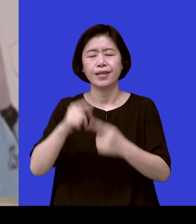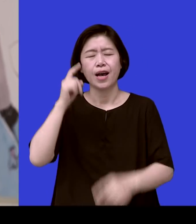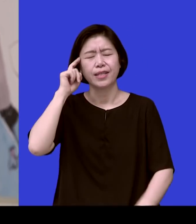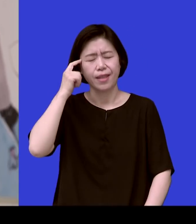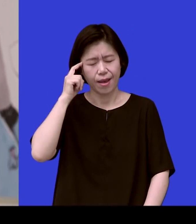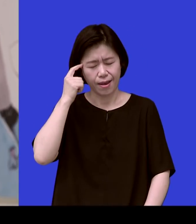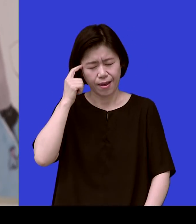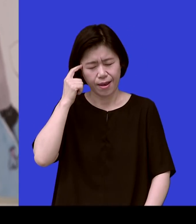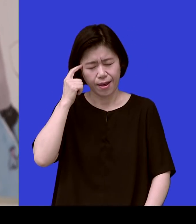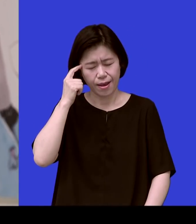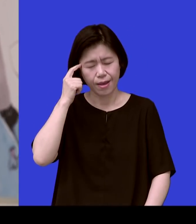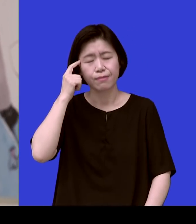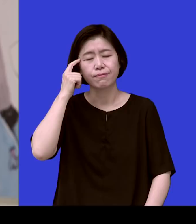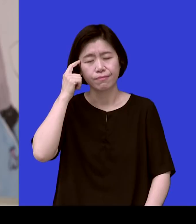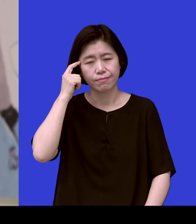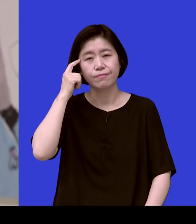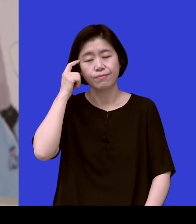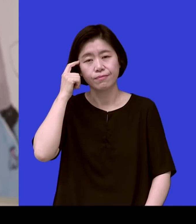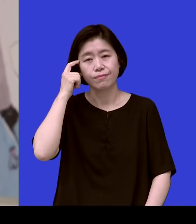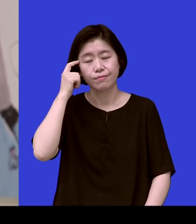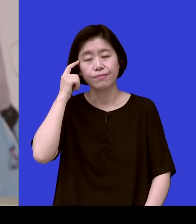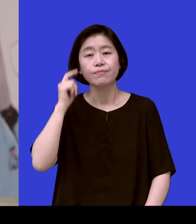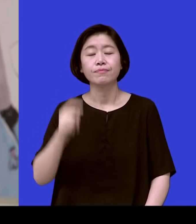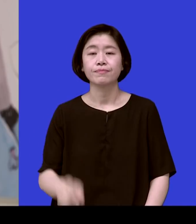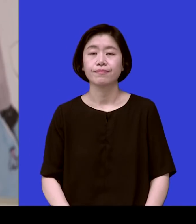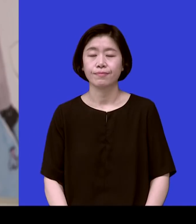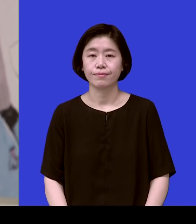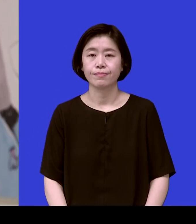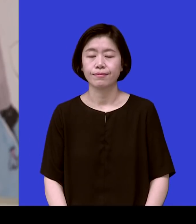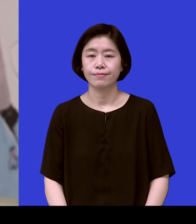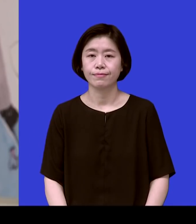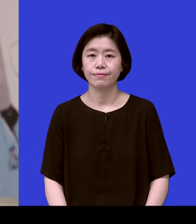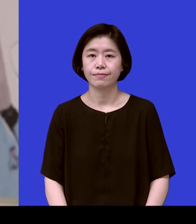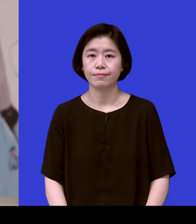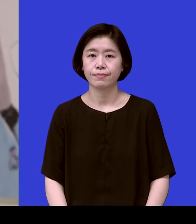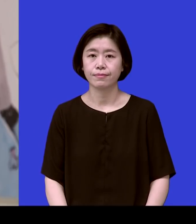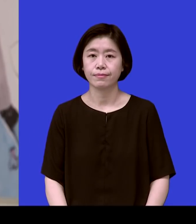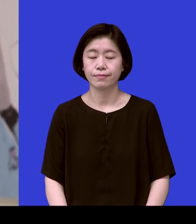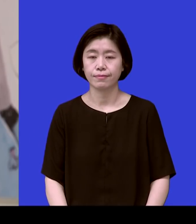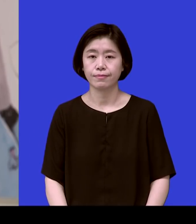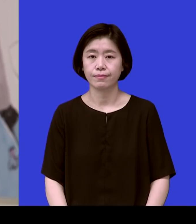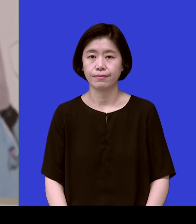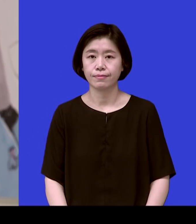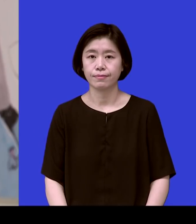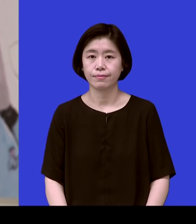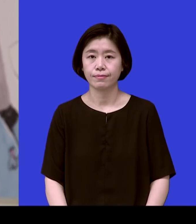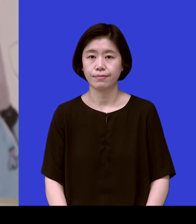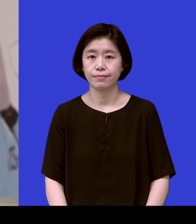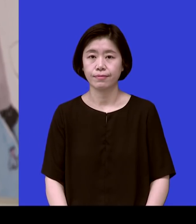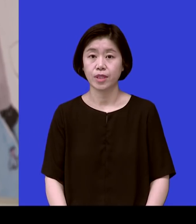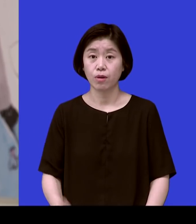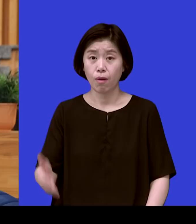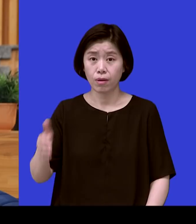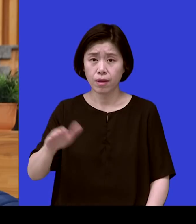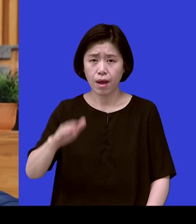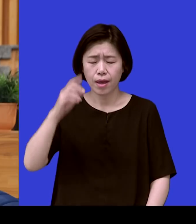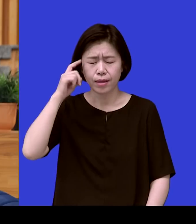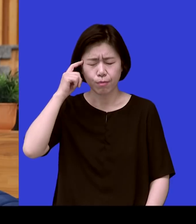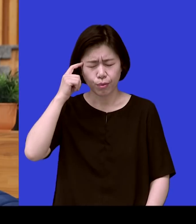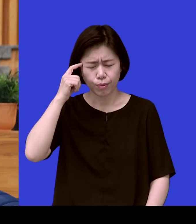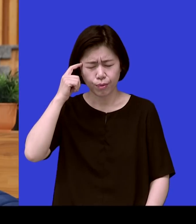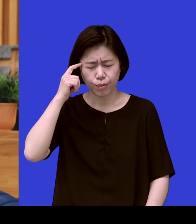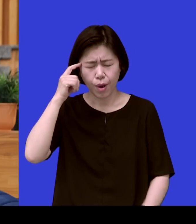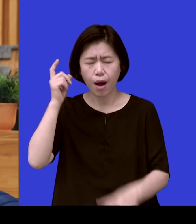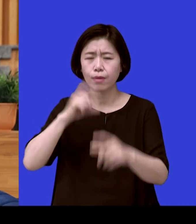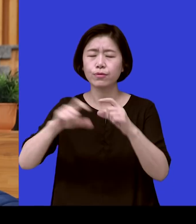이제 그걸 다 새로 꺼내서 반출을 해봤어요. 네. 근데 정말 몸이 못 견디더라고요.